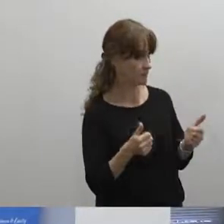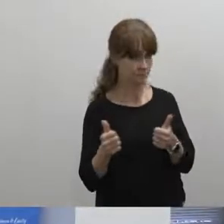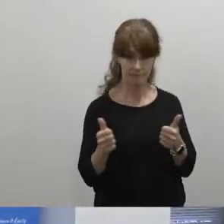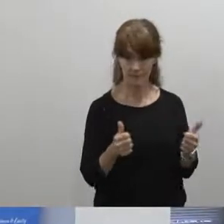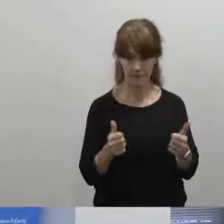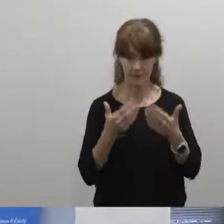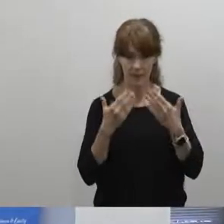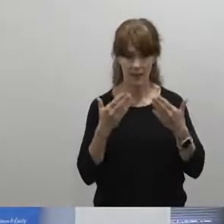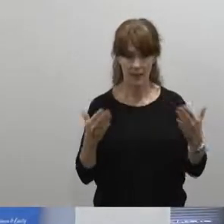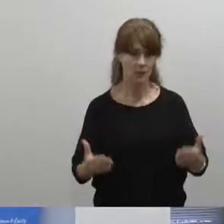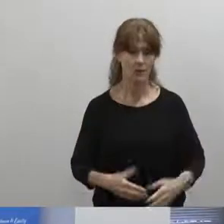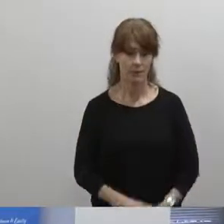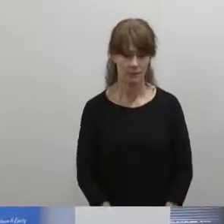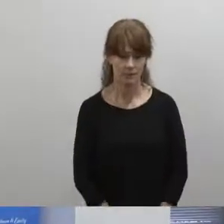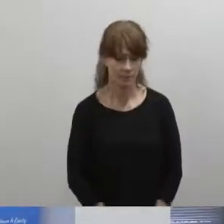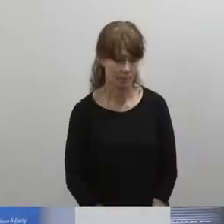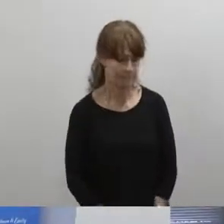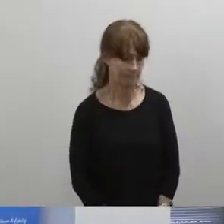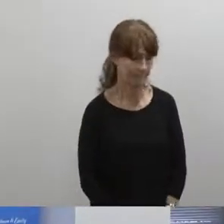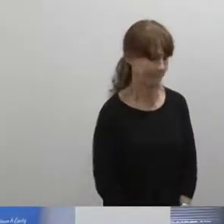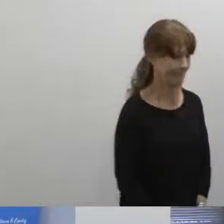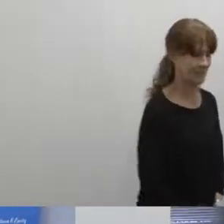dương nè tì